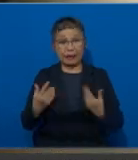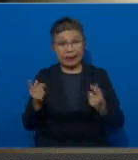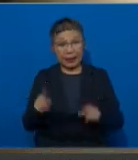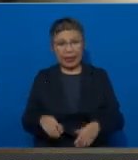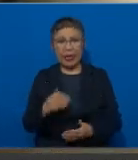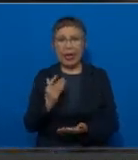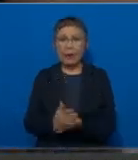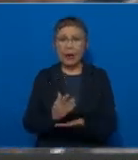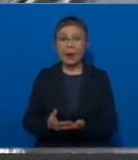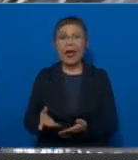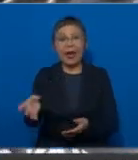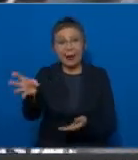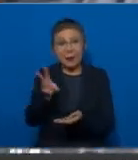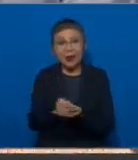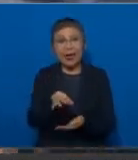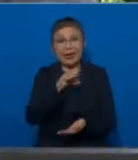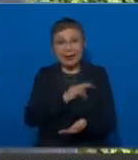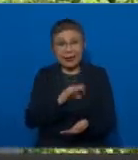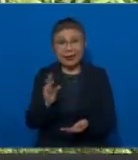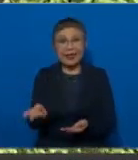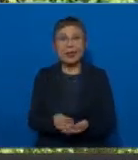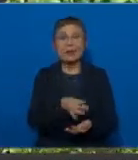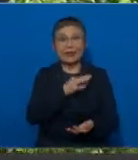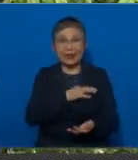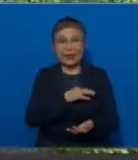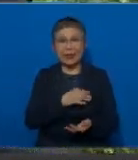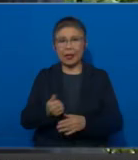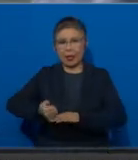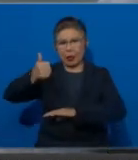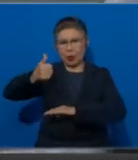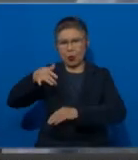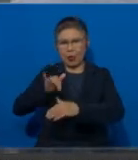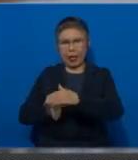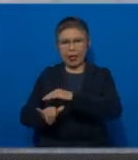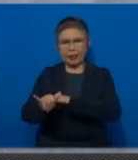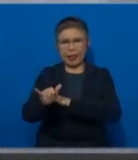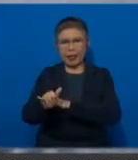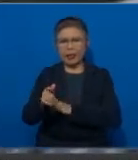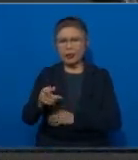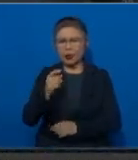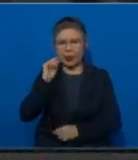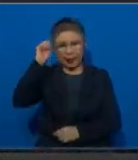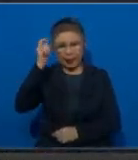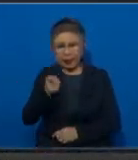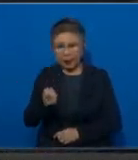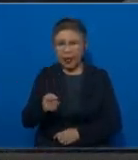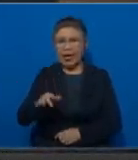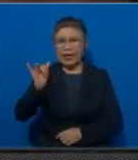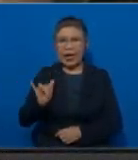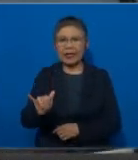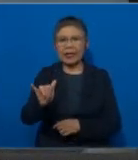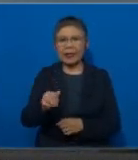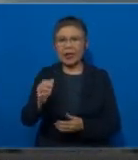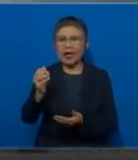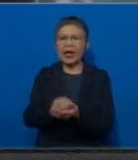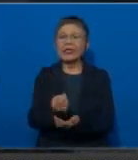rezeki. Bagi Suhartono, pimpinan Yayasan Zamrud Biru, sejak awal ia sudah mengingatkan kalau di yayasan ini gaji